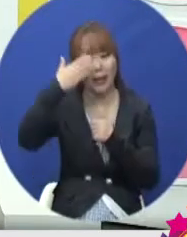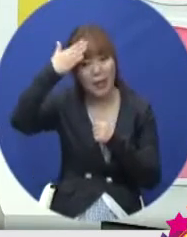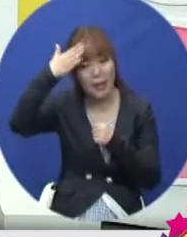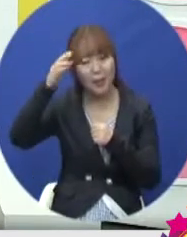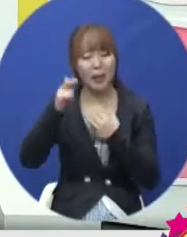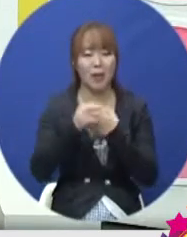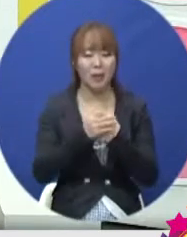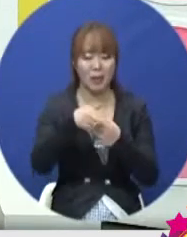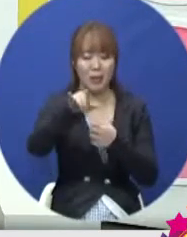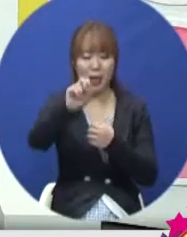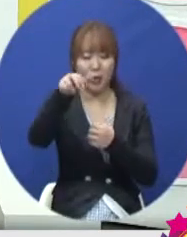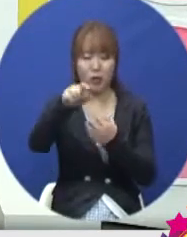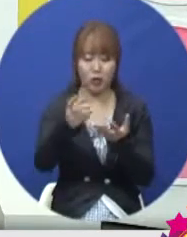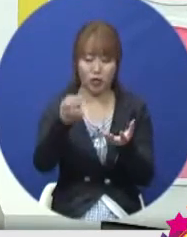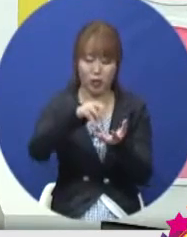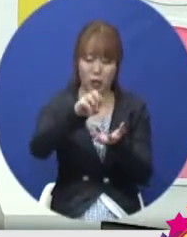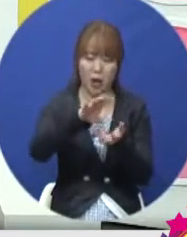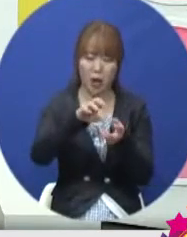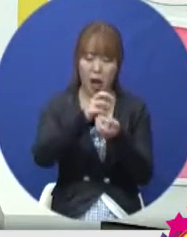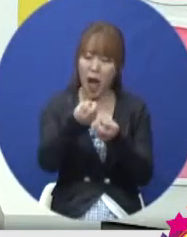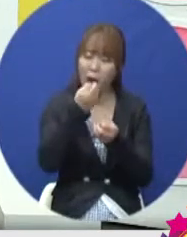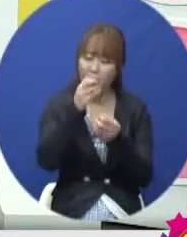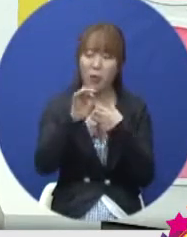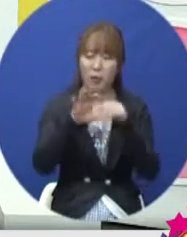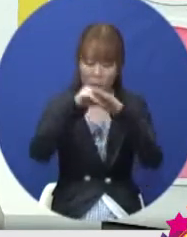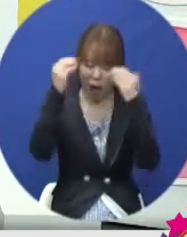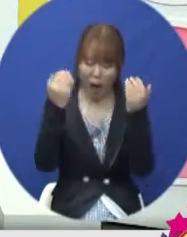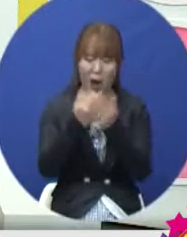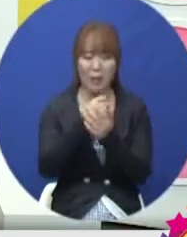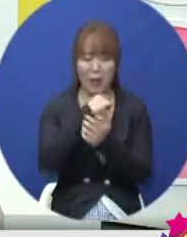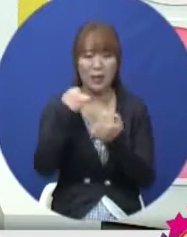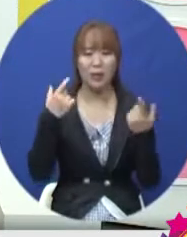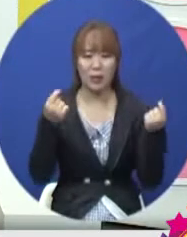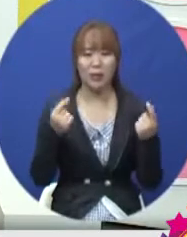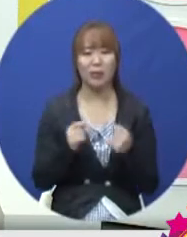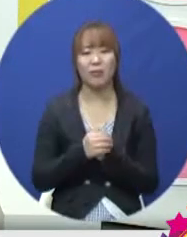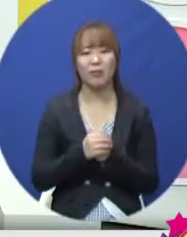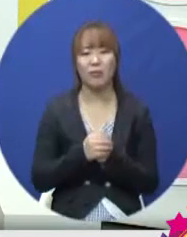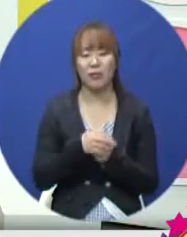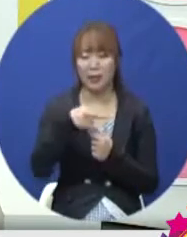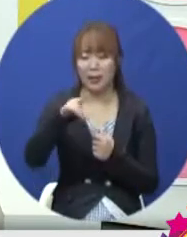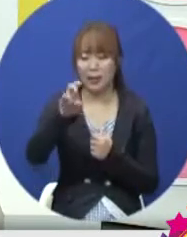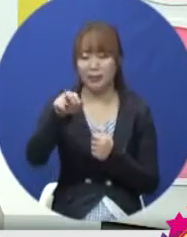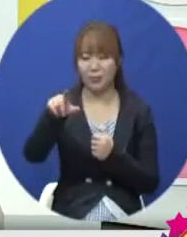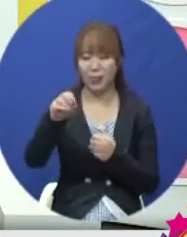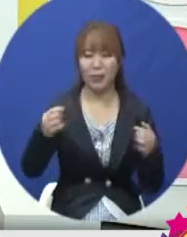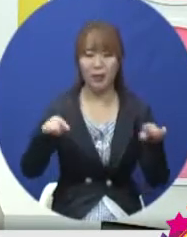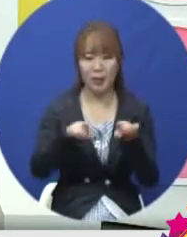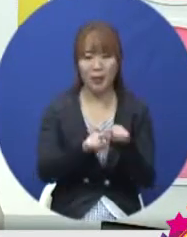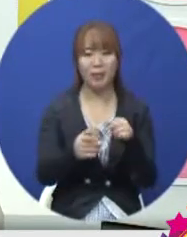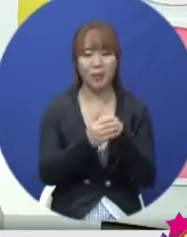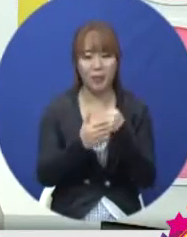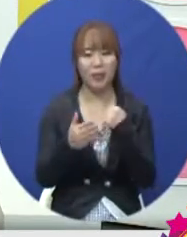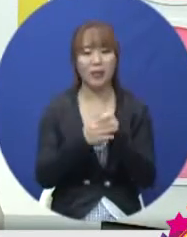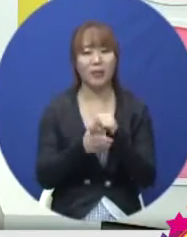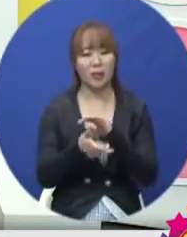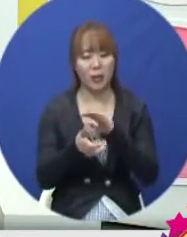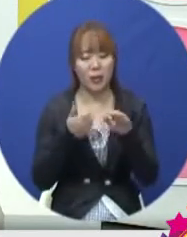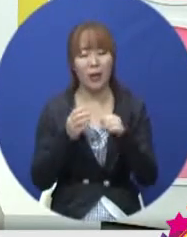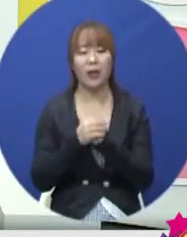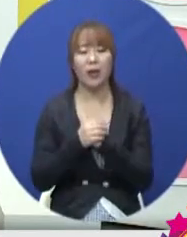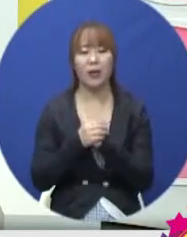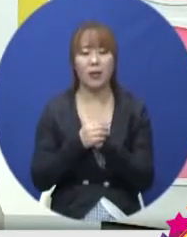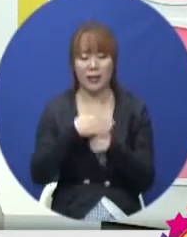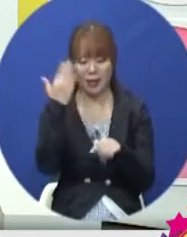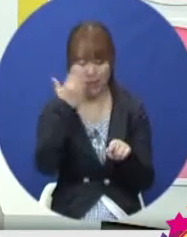상추에 싸서 먹으면 네. 뭐든 다 맛있더라고요. 야, 쌈장 맛있죠. 쫙 얹어서. 쌈장 딱 얹어서. 네. 그래서 그 전에